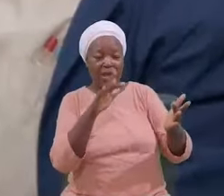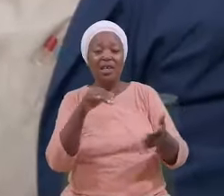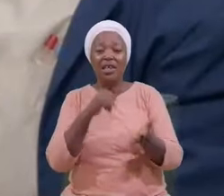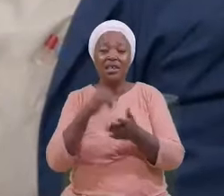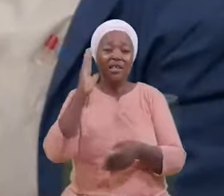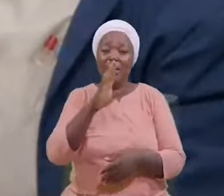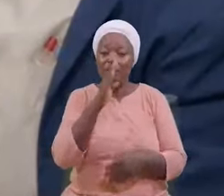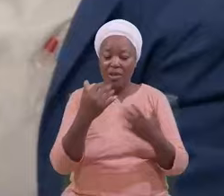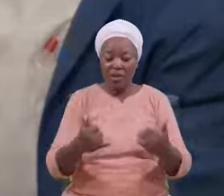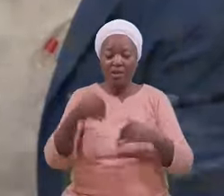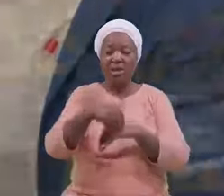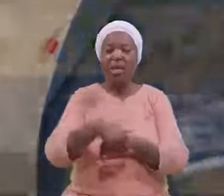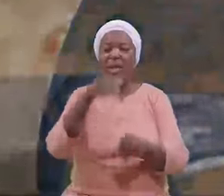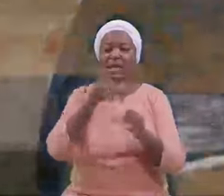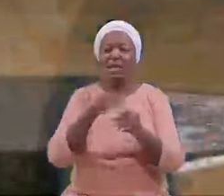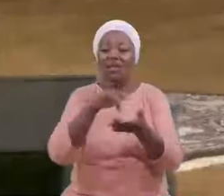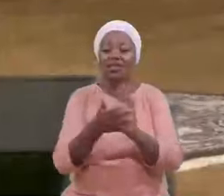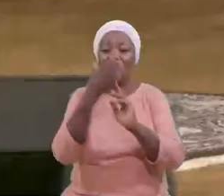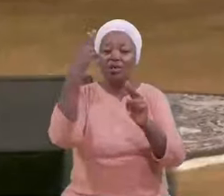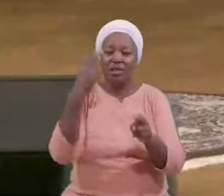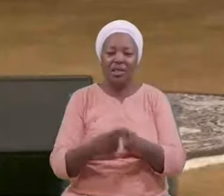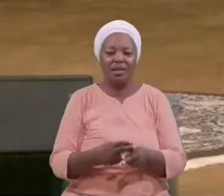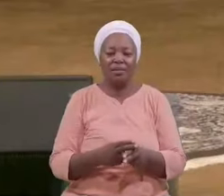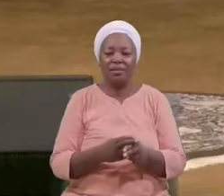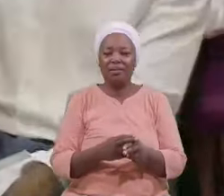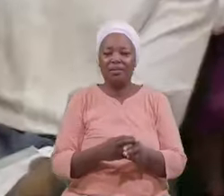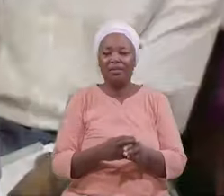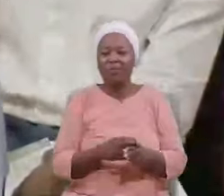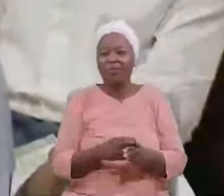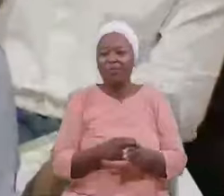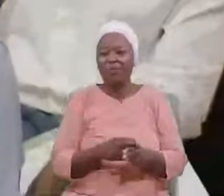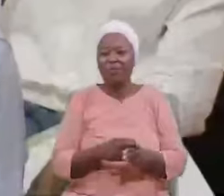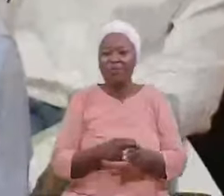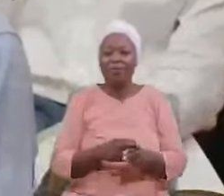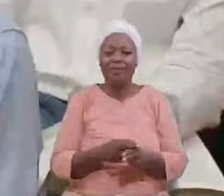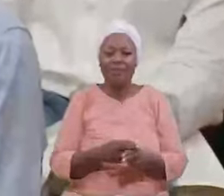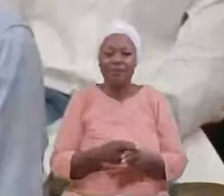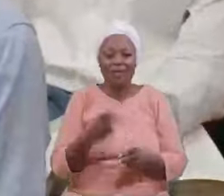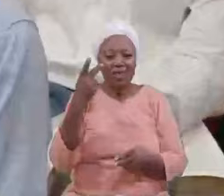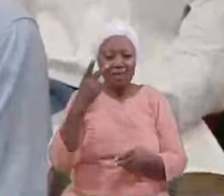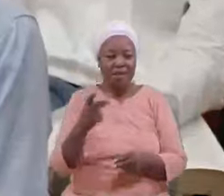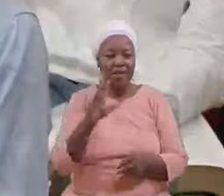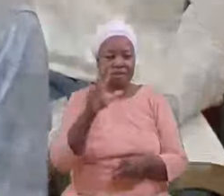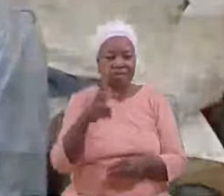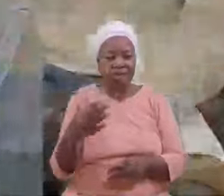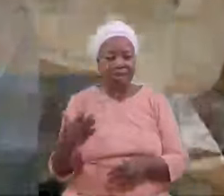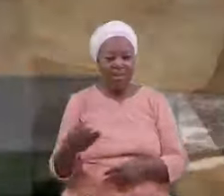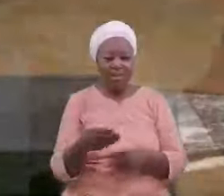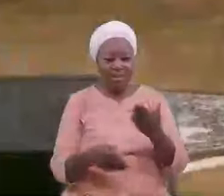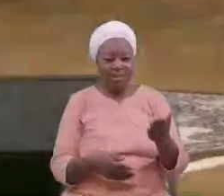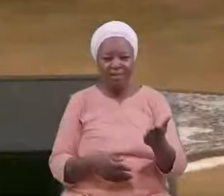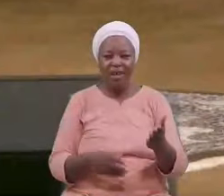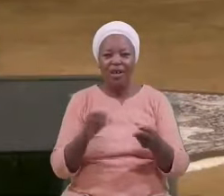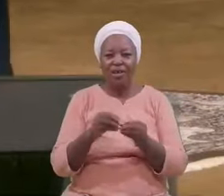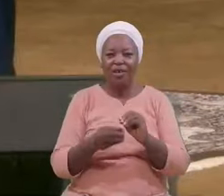ce soir au nom de Jésus-Christ. Nous allons voir trois sections ici. Nous